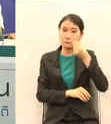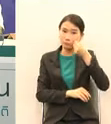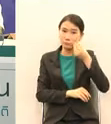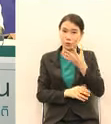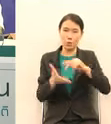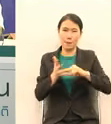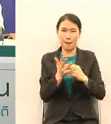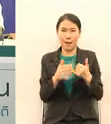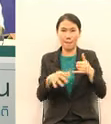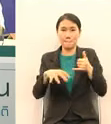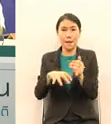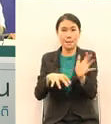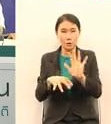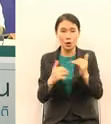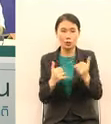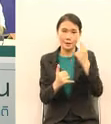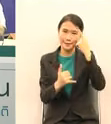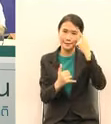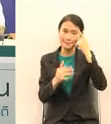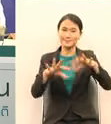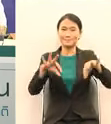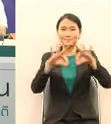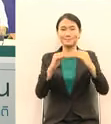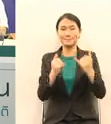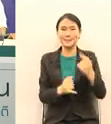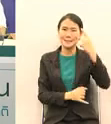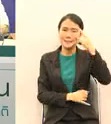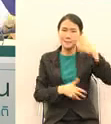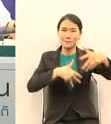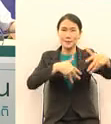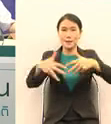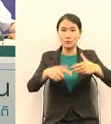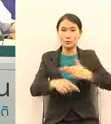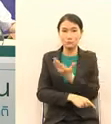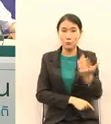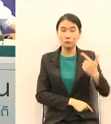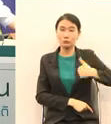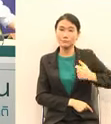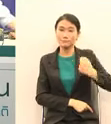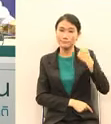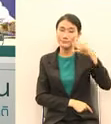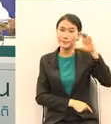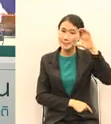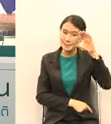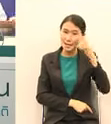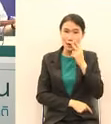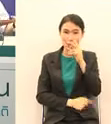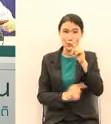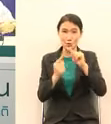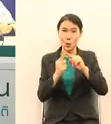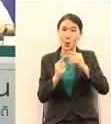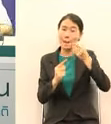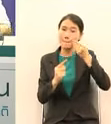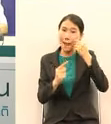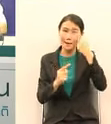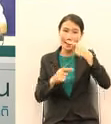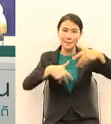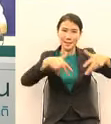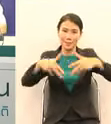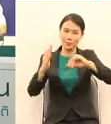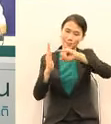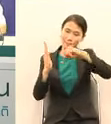าบาลด้วยนะครับตรงนี้ก็น่าจะสร้างความเชื่อมั่นให้กับทุกท่านนะครับที่อยู่บริเวณภาคเหนือตอนบนนะครับ